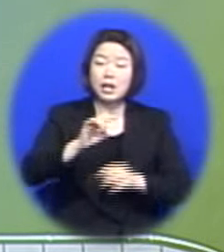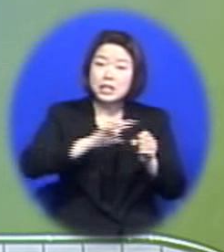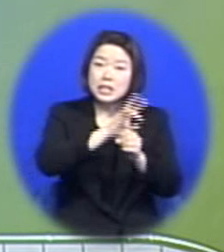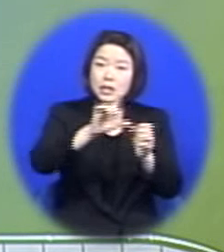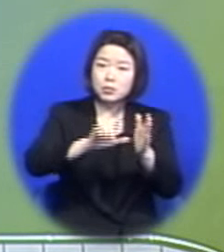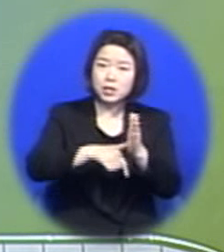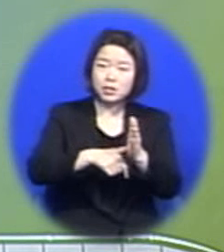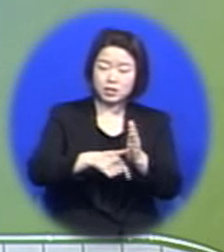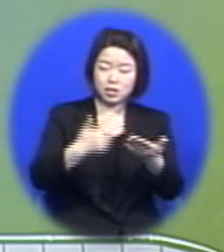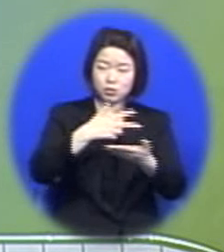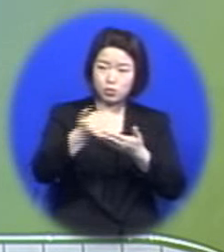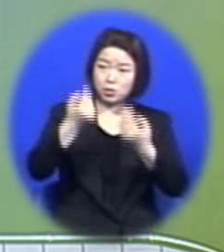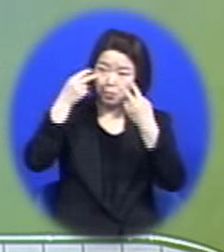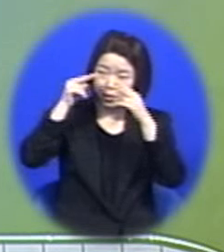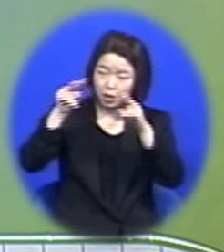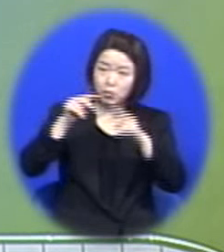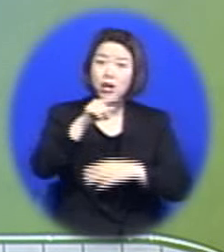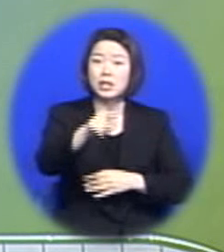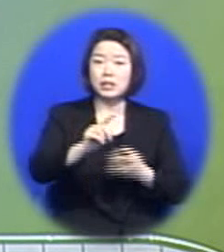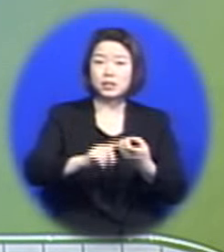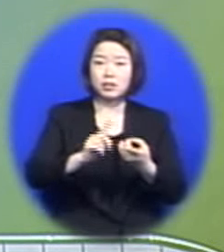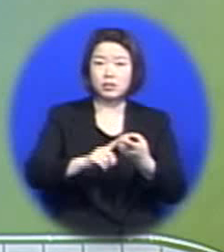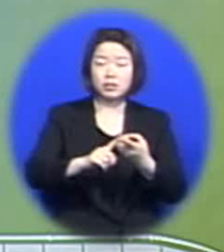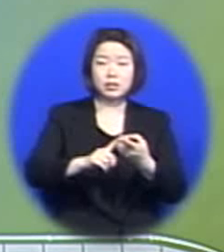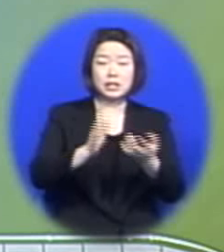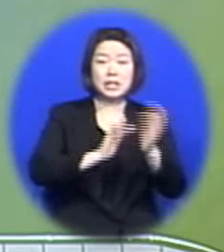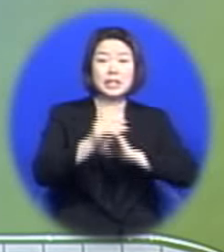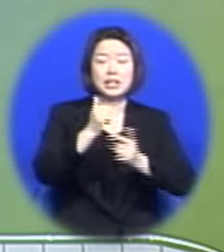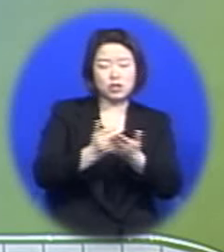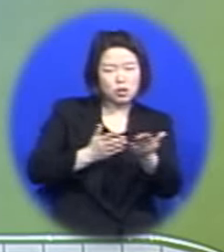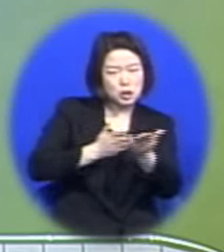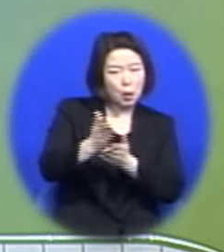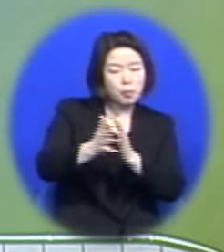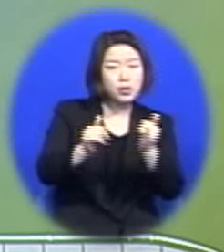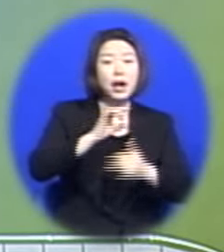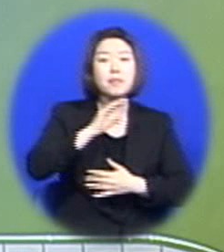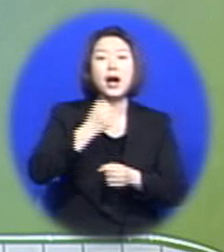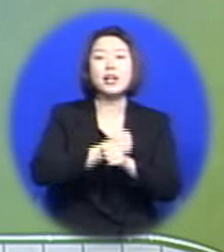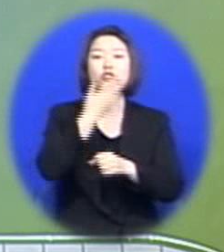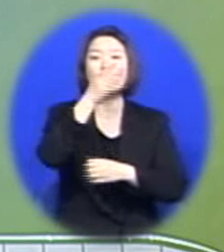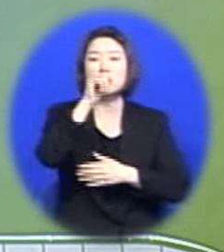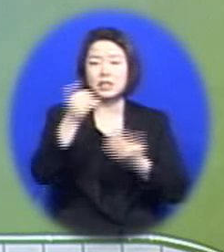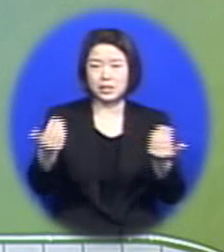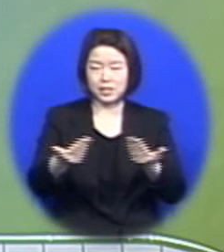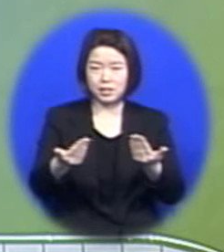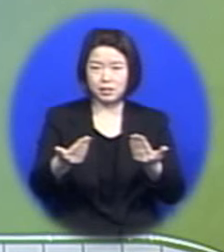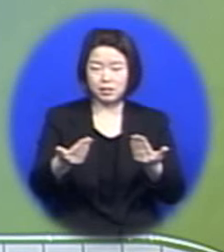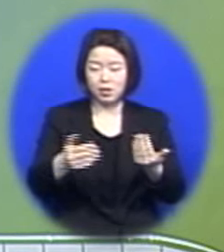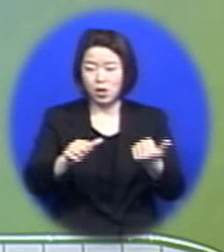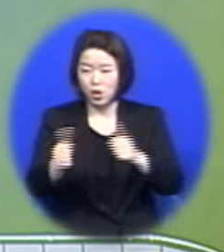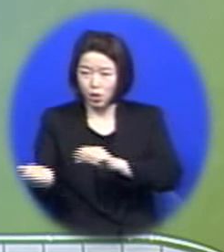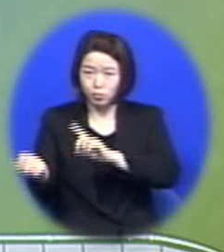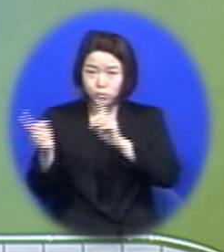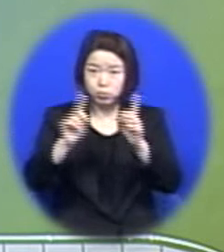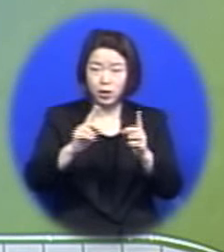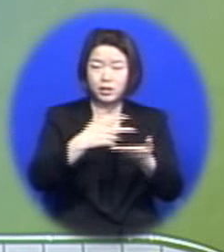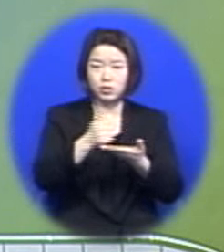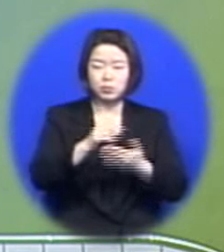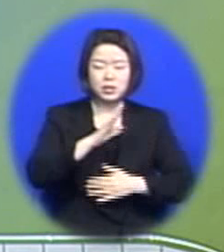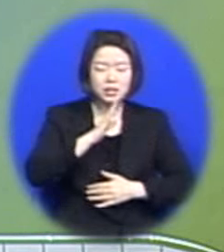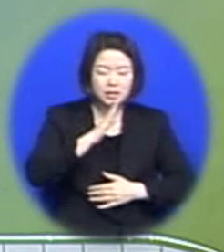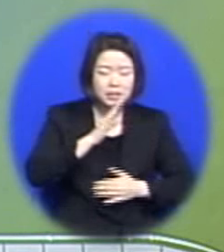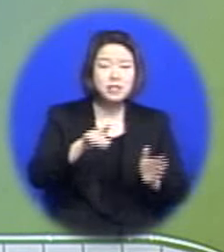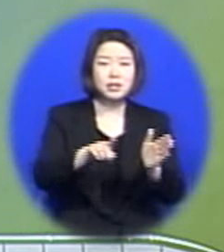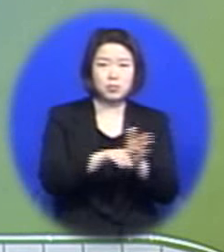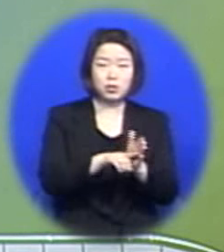24시간 주님을 바라보는 거야. 그거야 뭐 예수 전문가들이 하는 거지. 아유, 부활하신 주님을 진짜 믿고